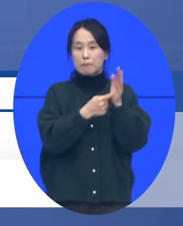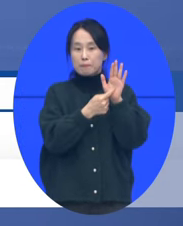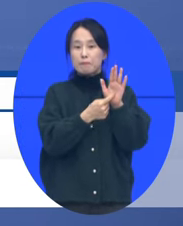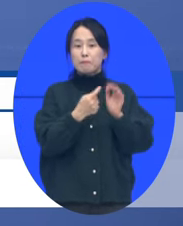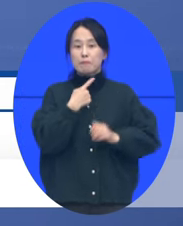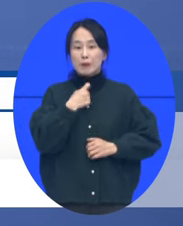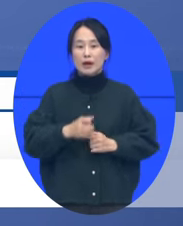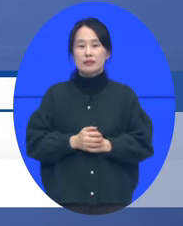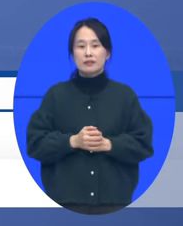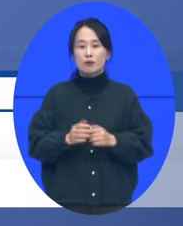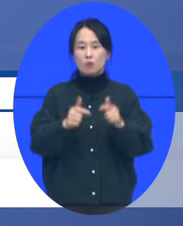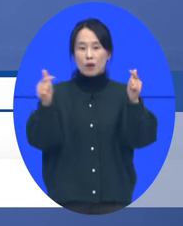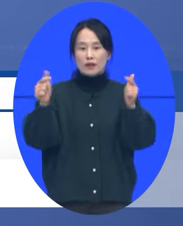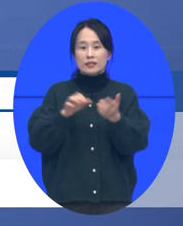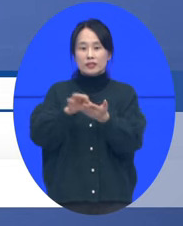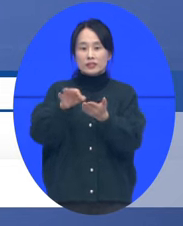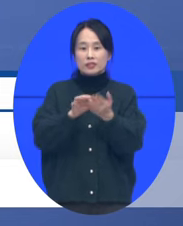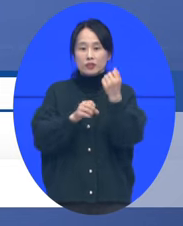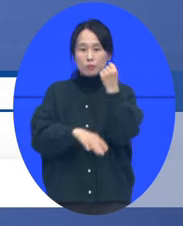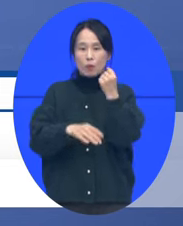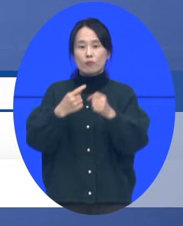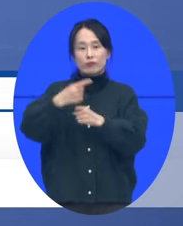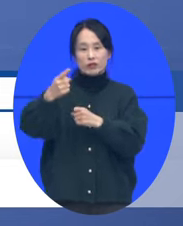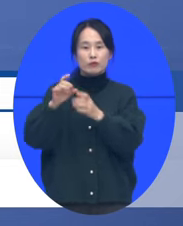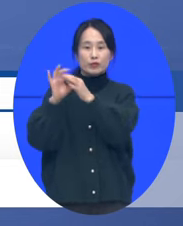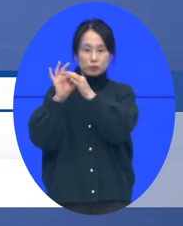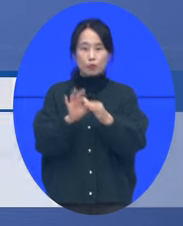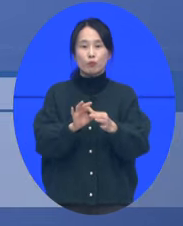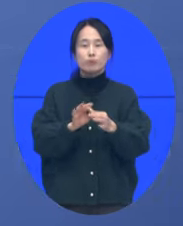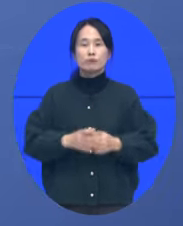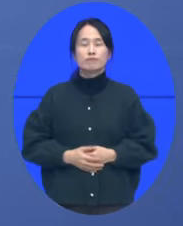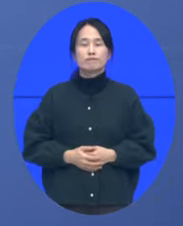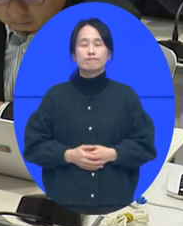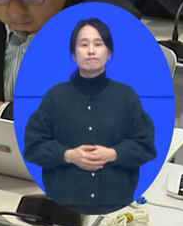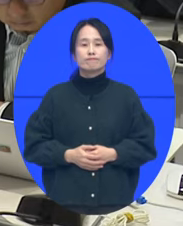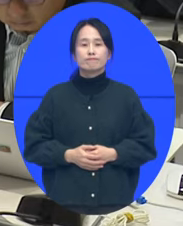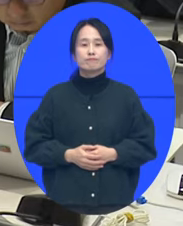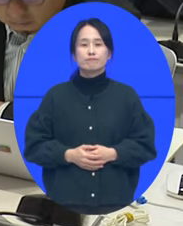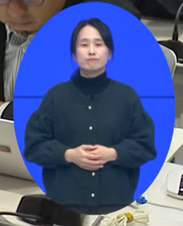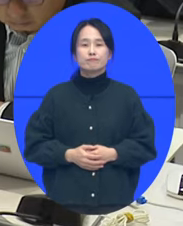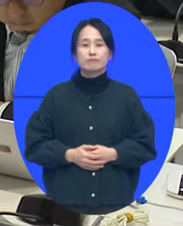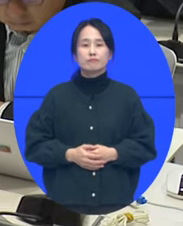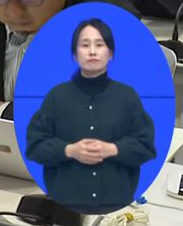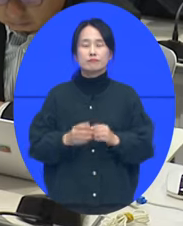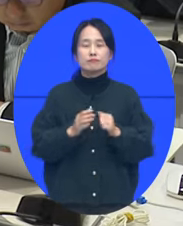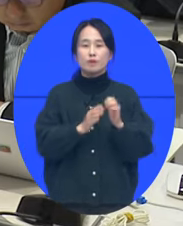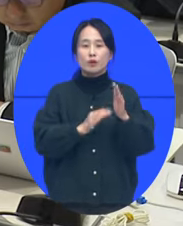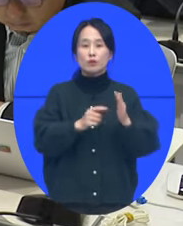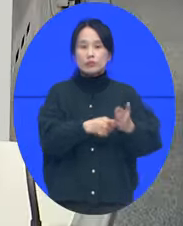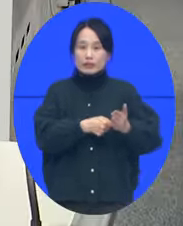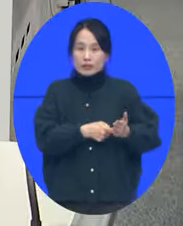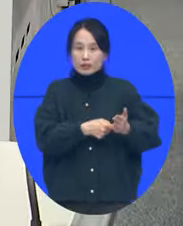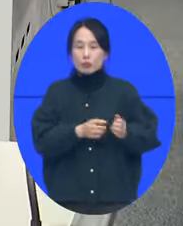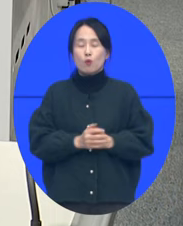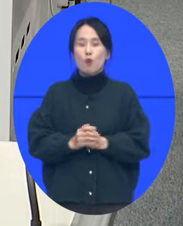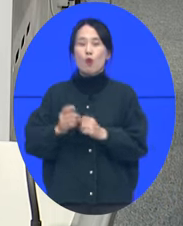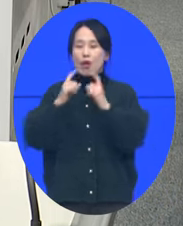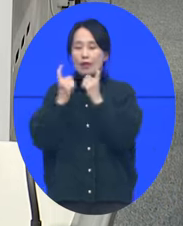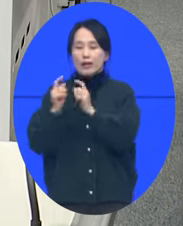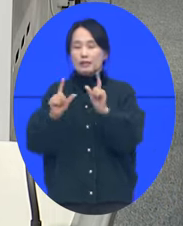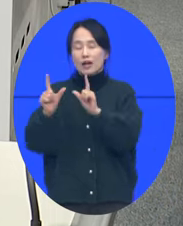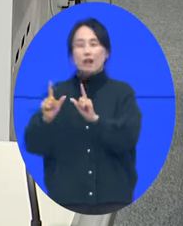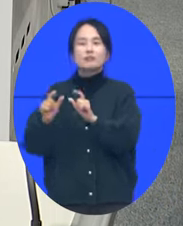밝혔던 확장 재정 기조를 내년에도 이어가겠습니다. 공공 허리띠를 동여매 민생 경제